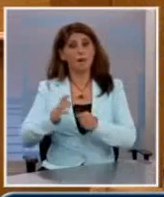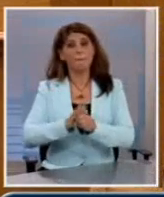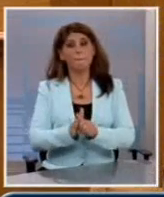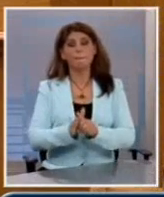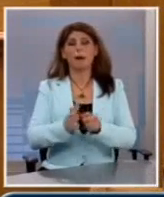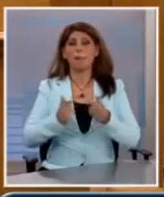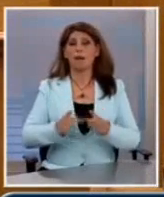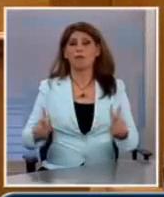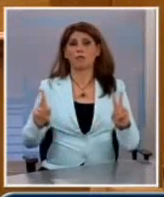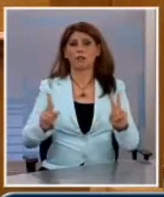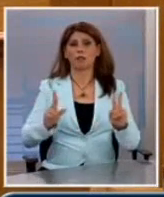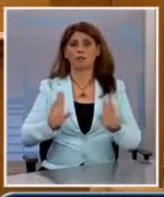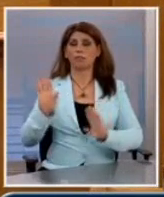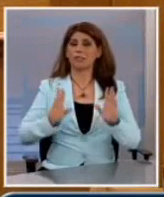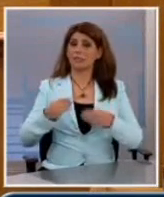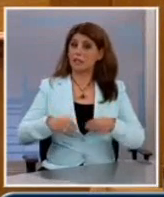των πληστηριασμών.